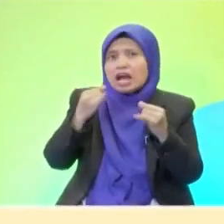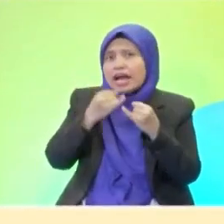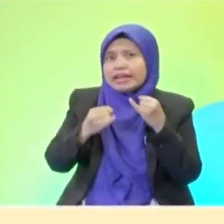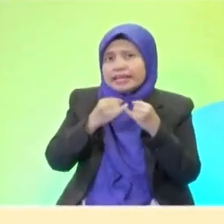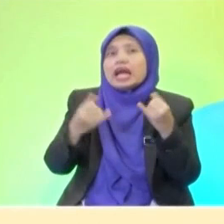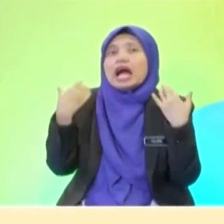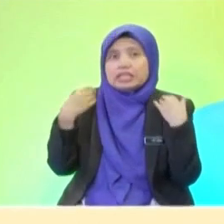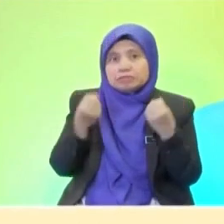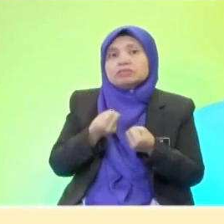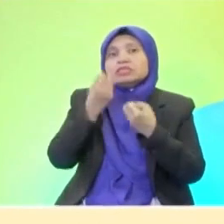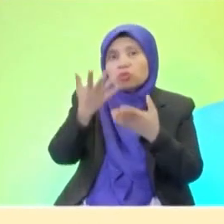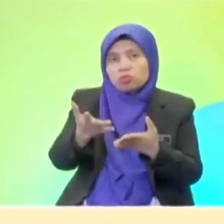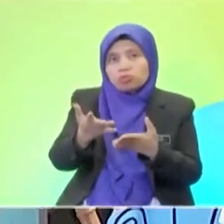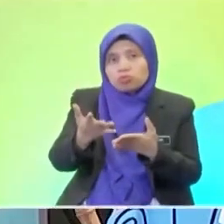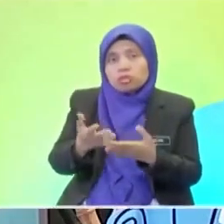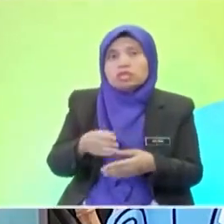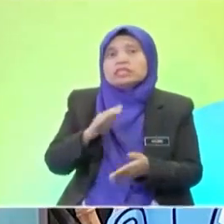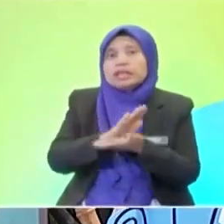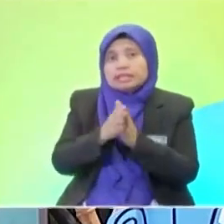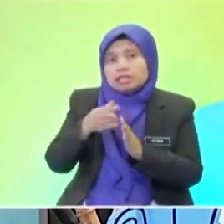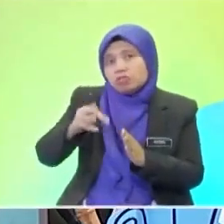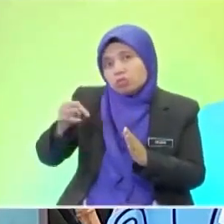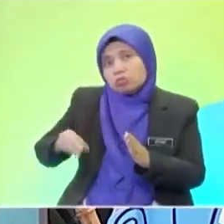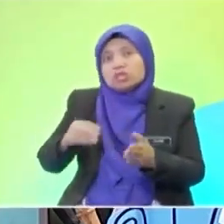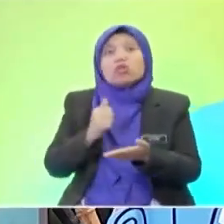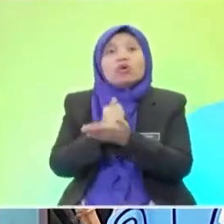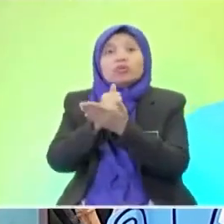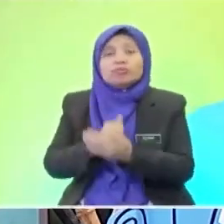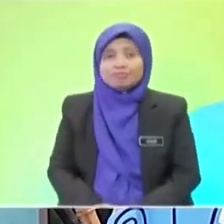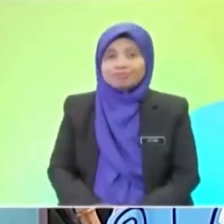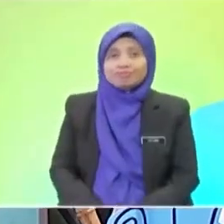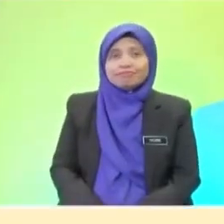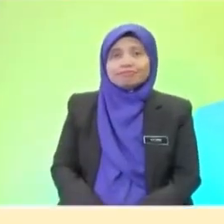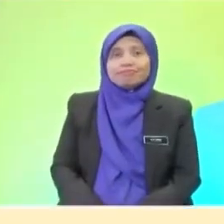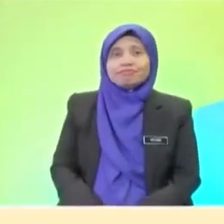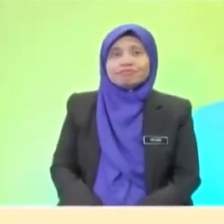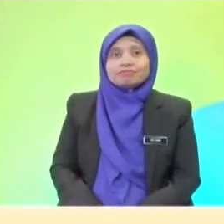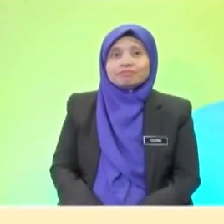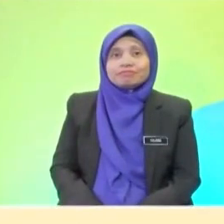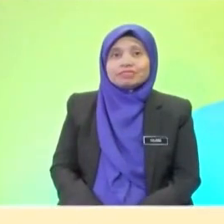dicelakaan jadi murid-muri dengan kalian hadirin coba